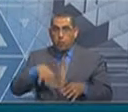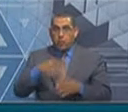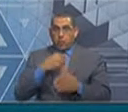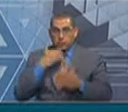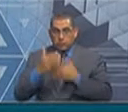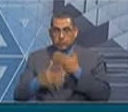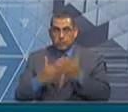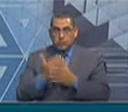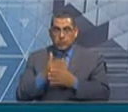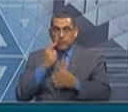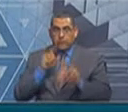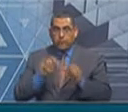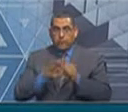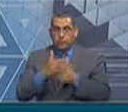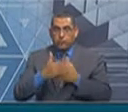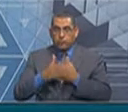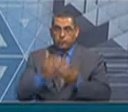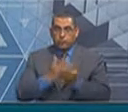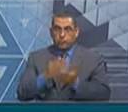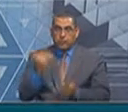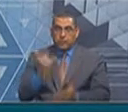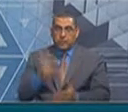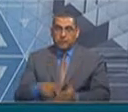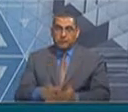القضاء على كوفيد 19.